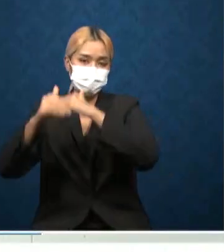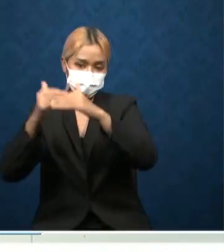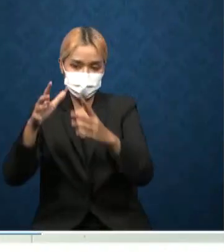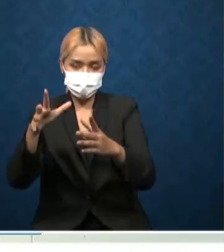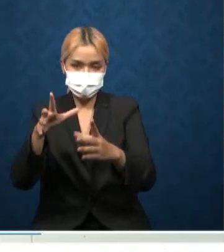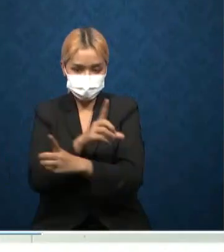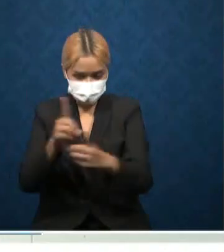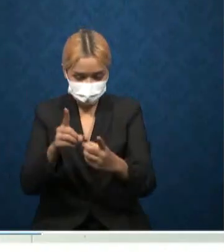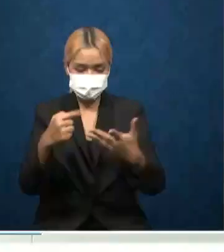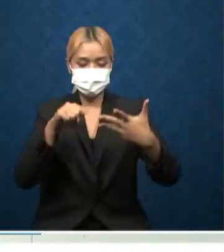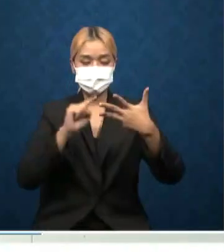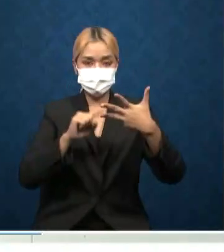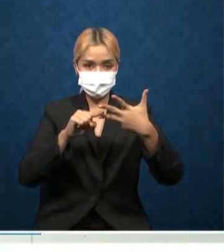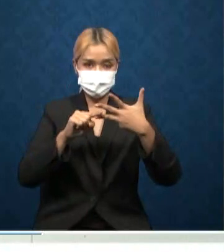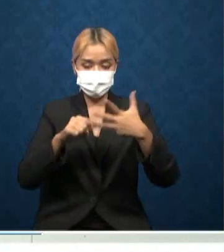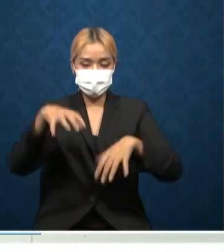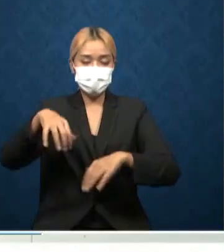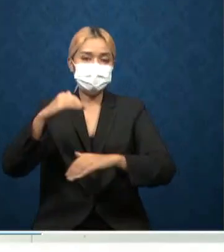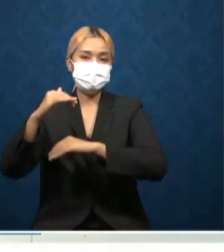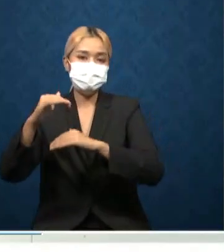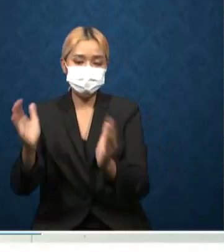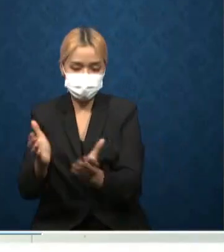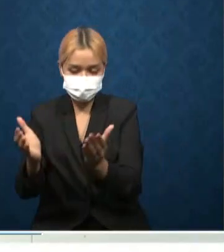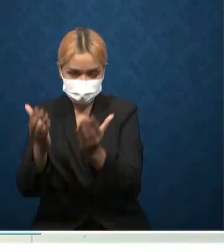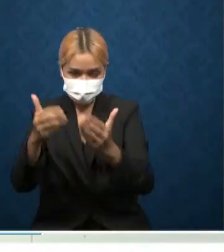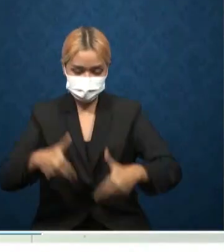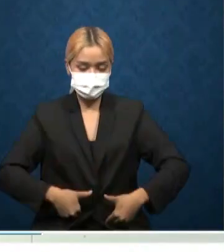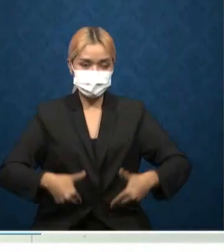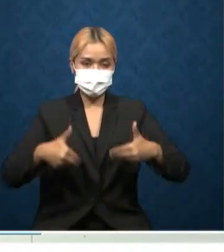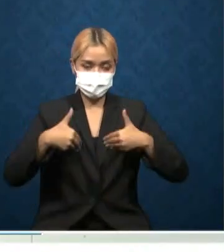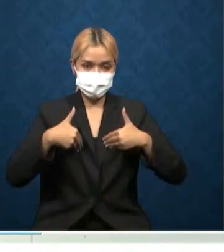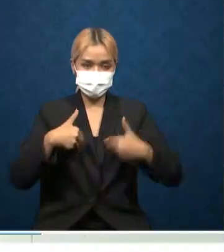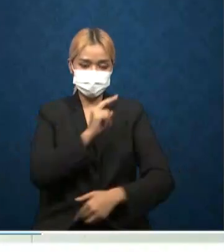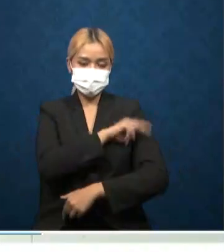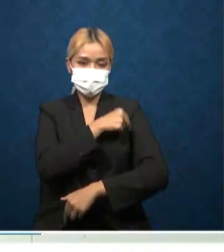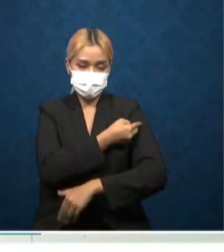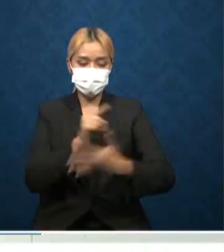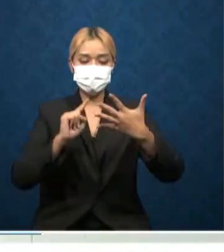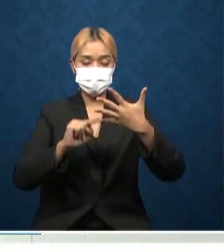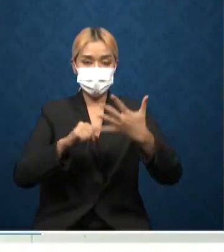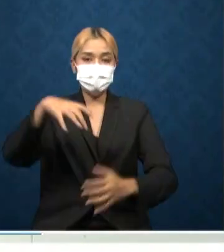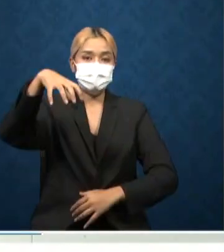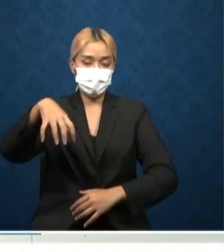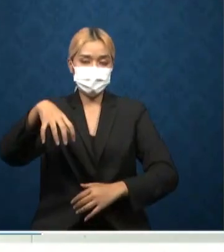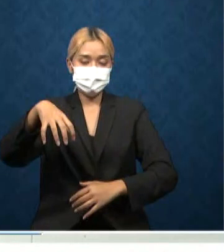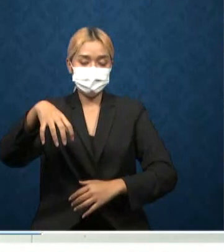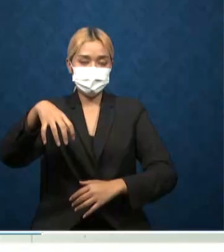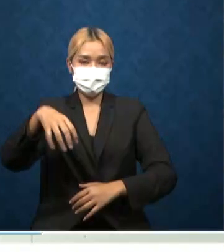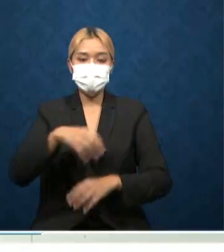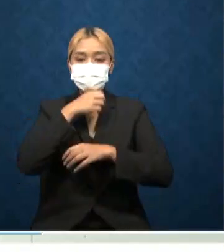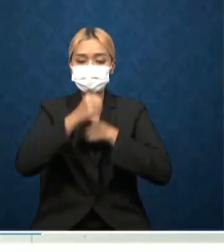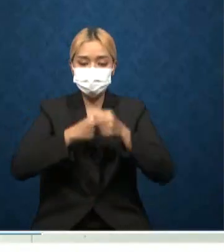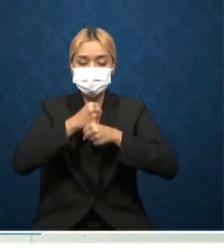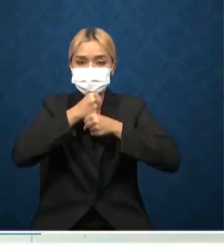กรมสนับสนุนบริการสุขภาพและกรมกิจการผู้สูงอายุด้วยตระหนักและ